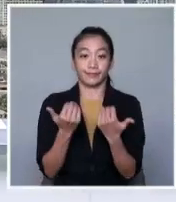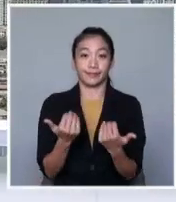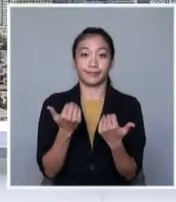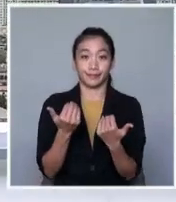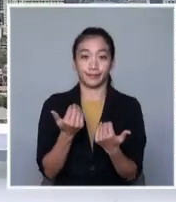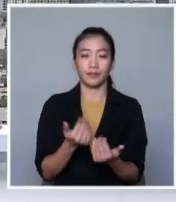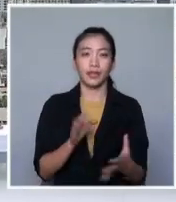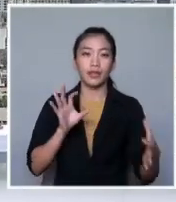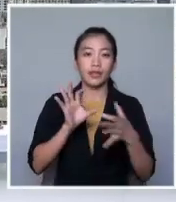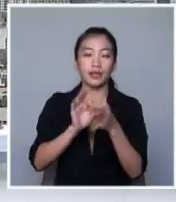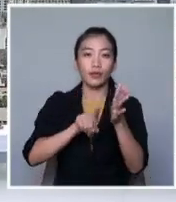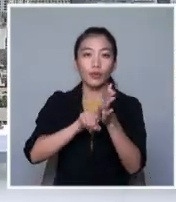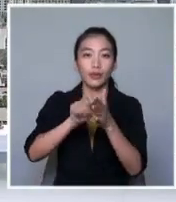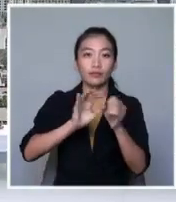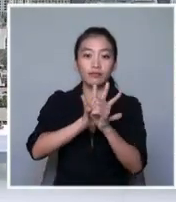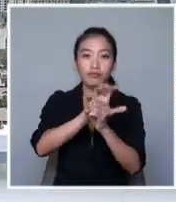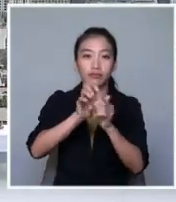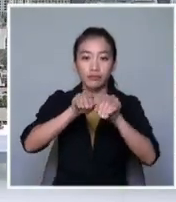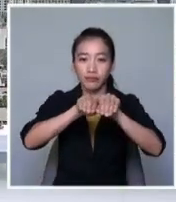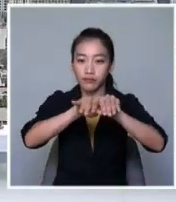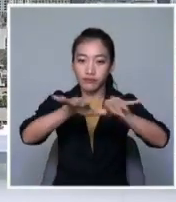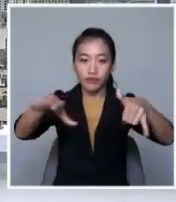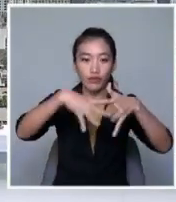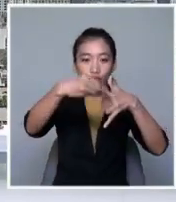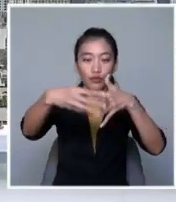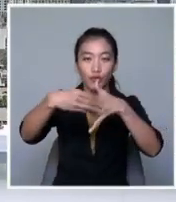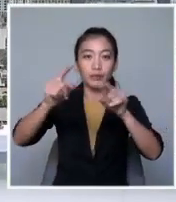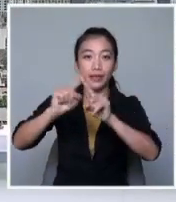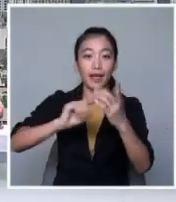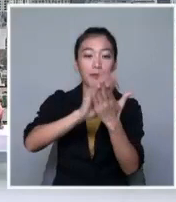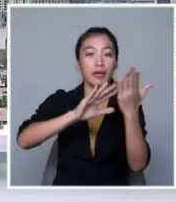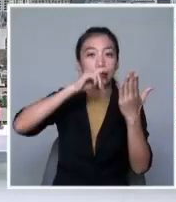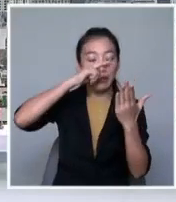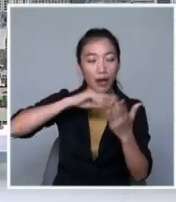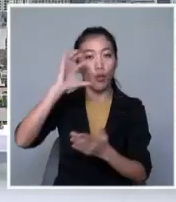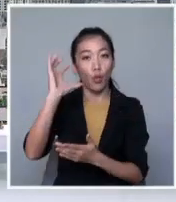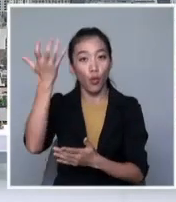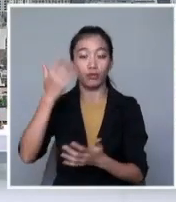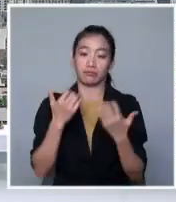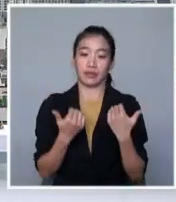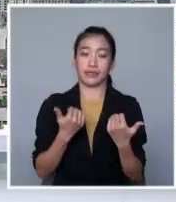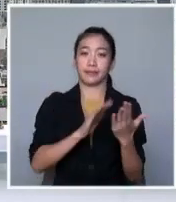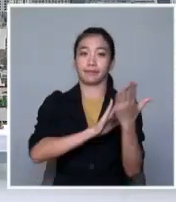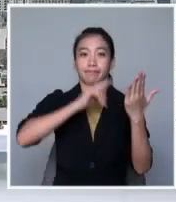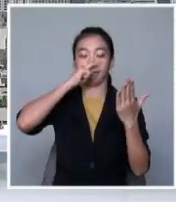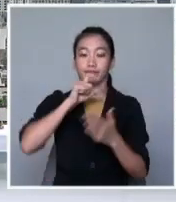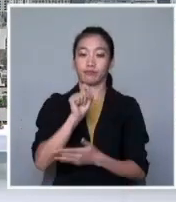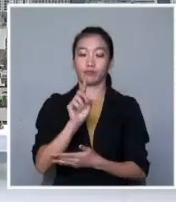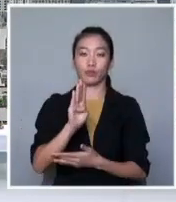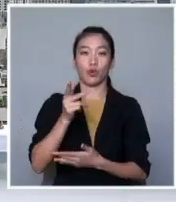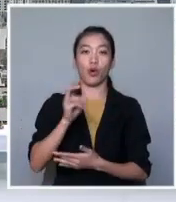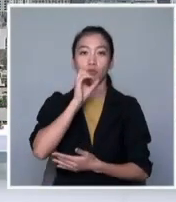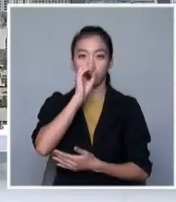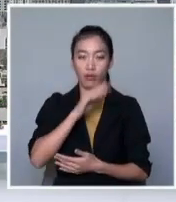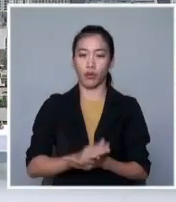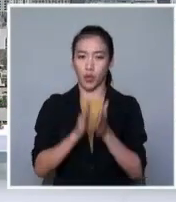ติดตามสถานการณ์การระบาดของโคมีสิบเก้าในประเทศไทยและทั่วโลกนะครับบ้านเราวันนี้สปกเปิดเผยว่าพบตัวเลขผู้ติดเชื้อราย